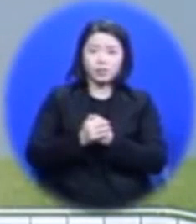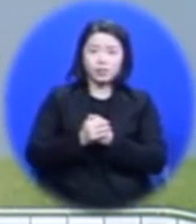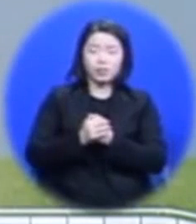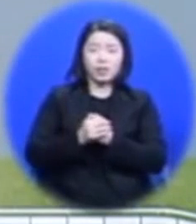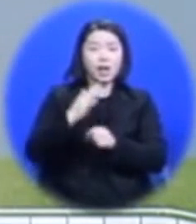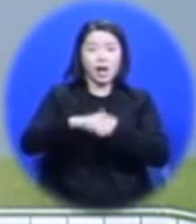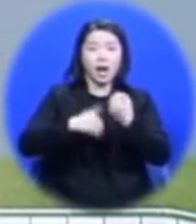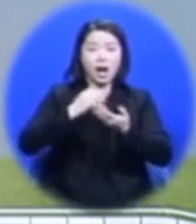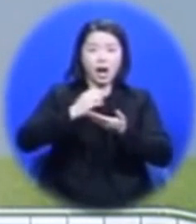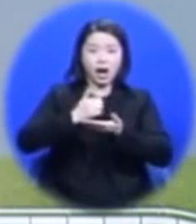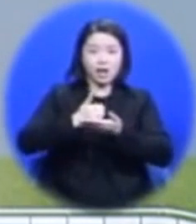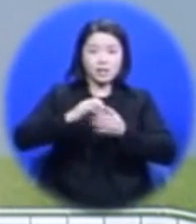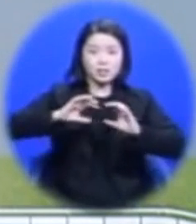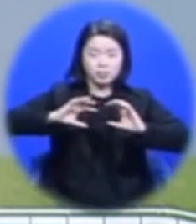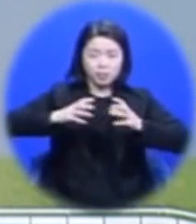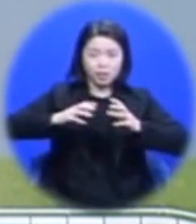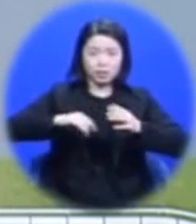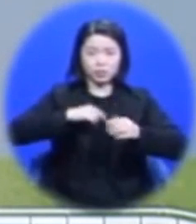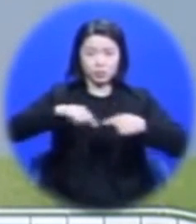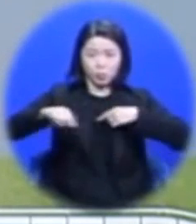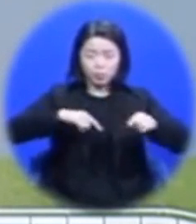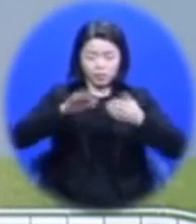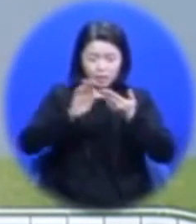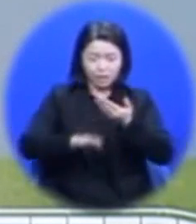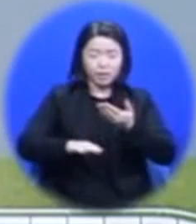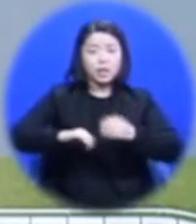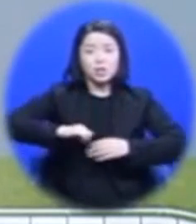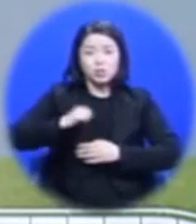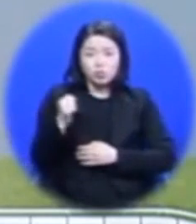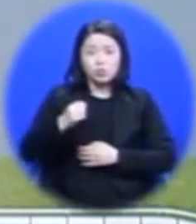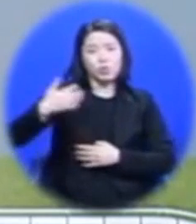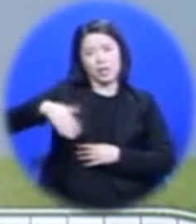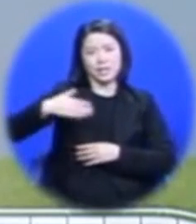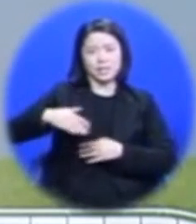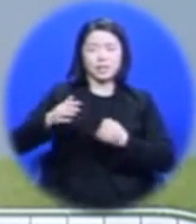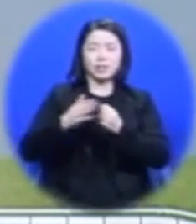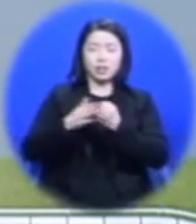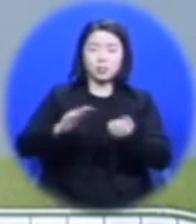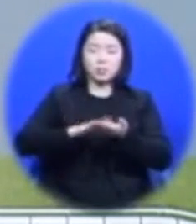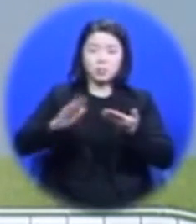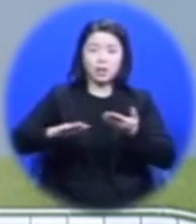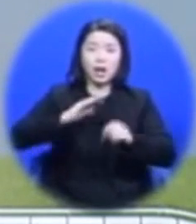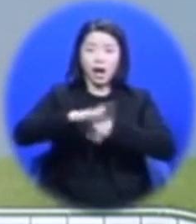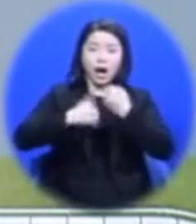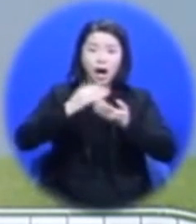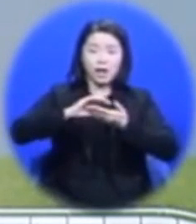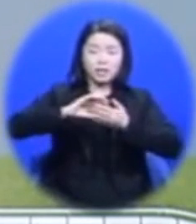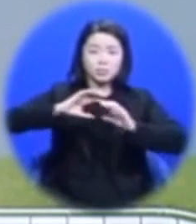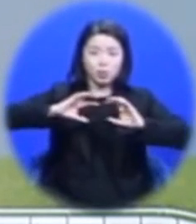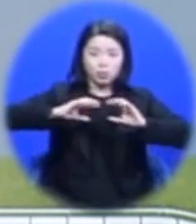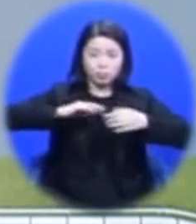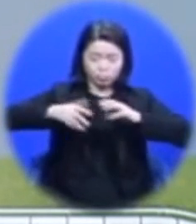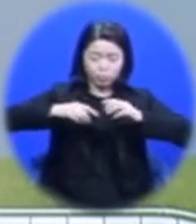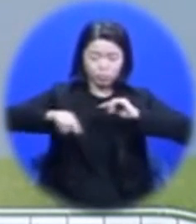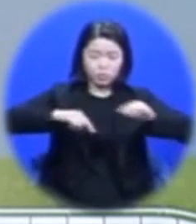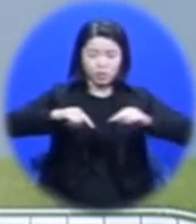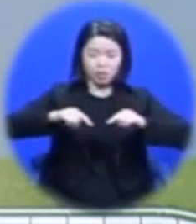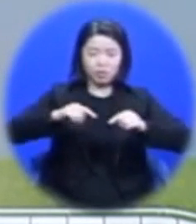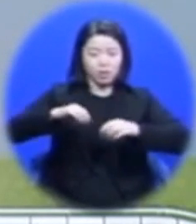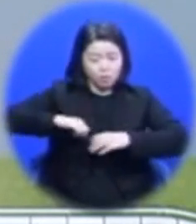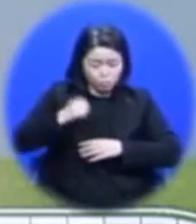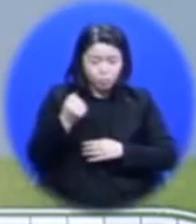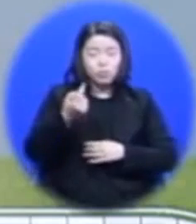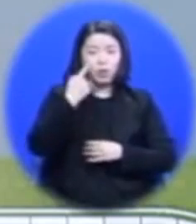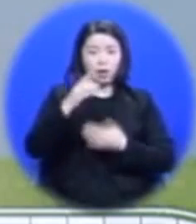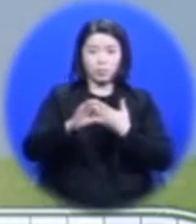하나님의 통치 아래 순종을 안 해봤기 때문에 그런 겁니다. 하나님의 통치 아래 순종을 해보기 시작하면